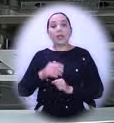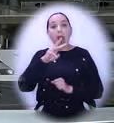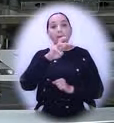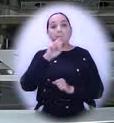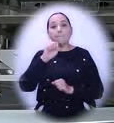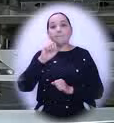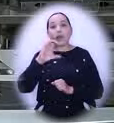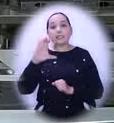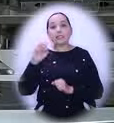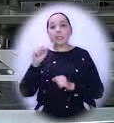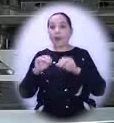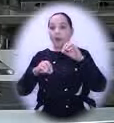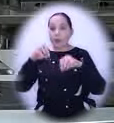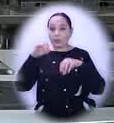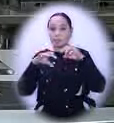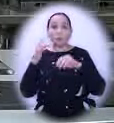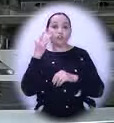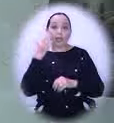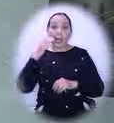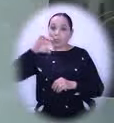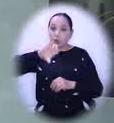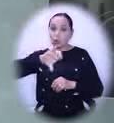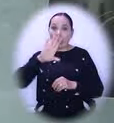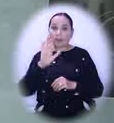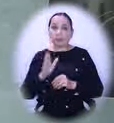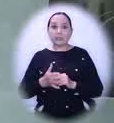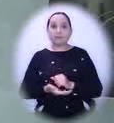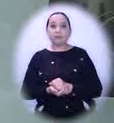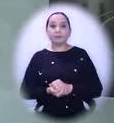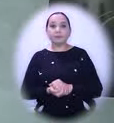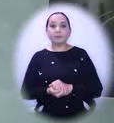Massa qaynab chiqqandan so'ng shakarni solamiz.